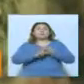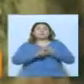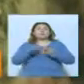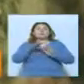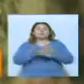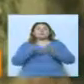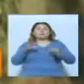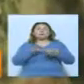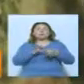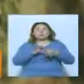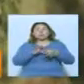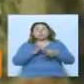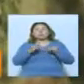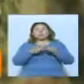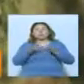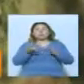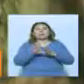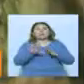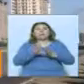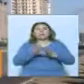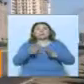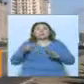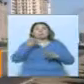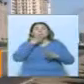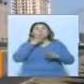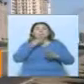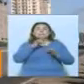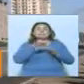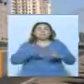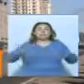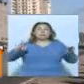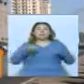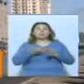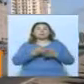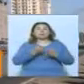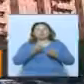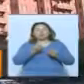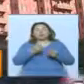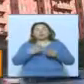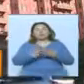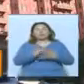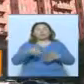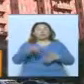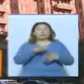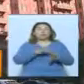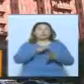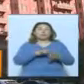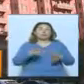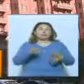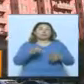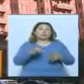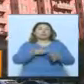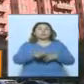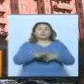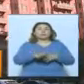числе подключения домов к электроэнергии, а также к теплосетям. Для обеспечения внешней инфраструктуры новых микрорайонов города Актау реализуются